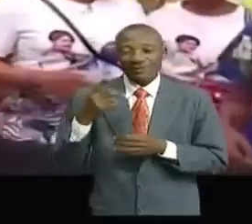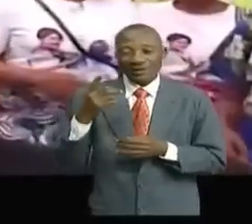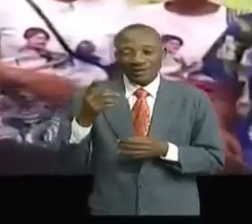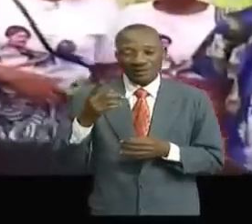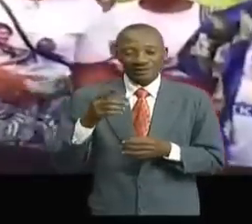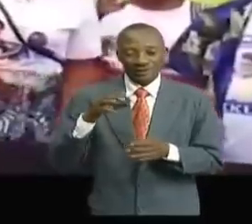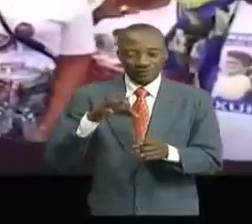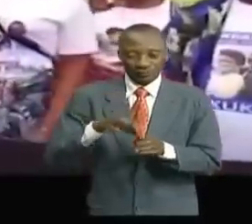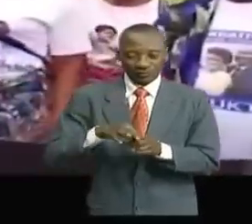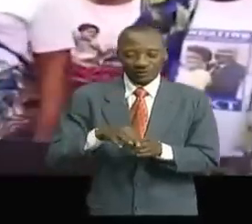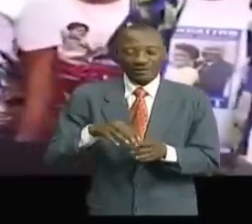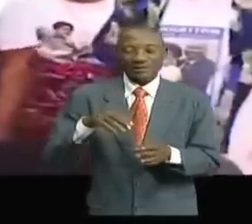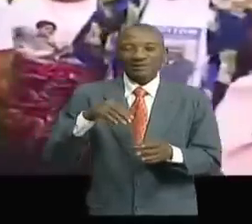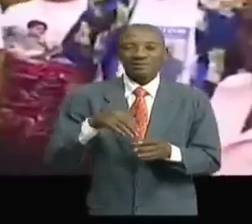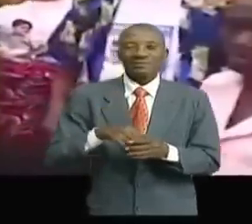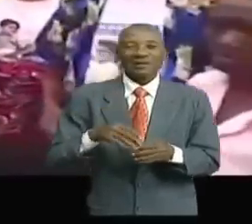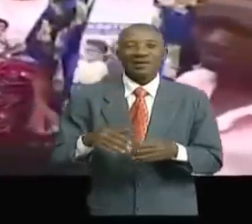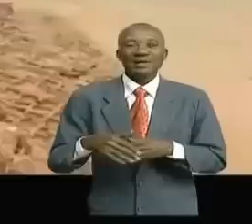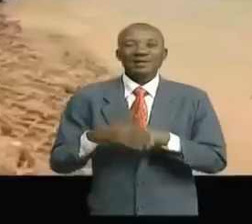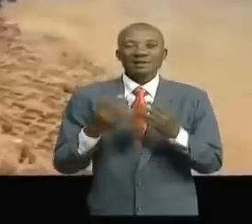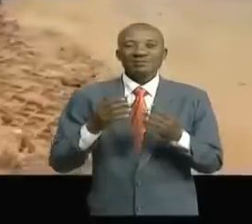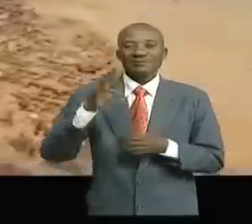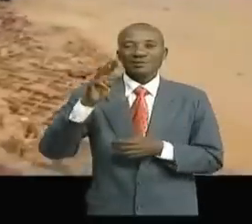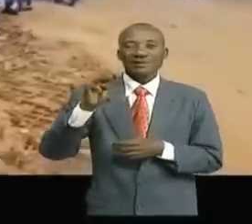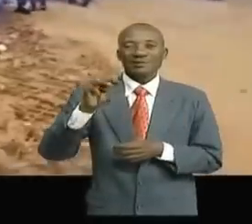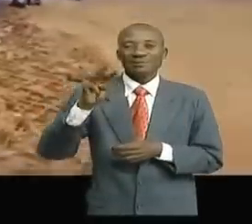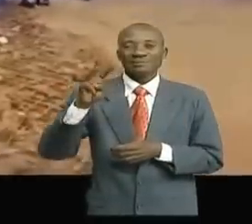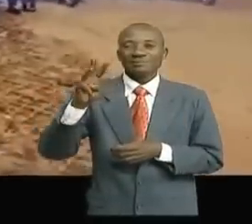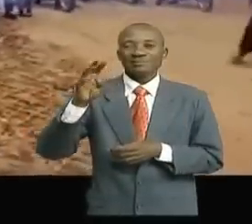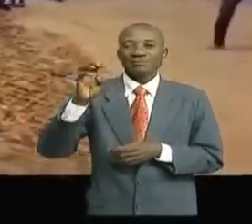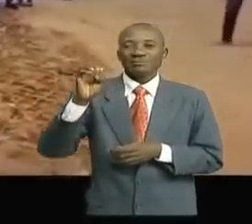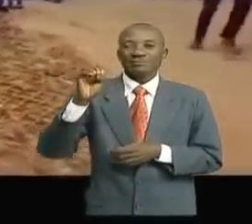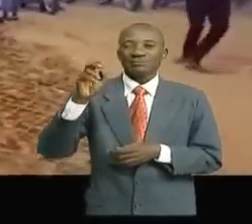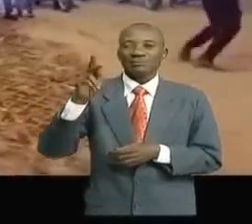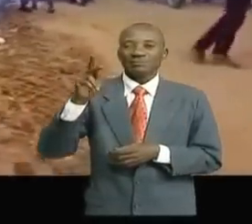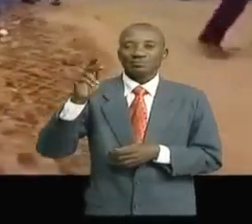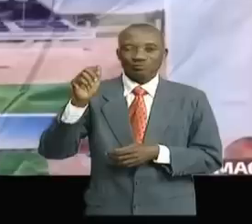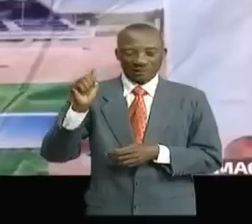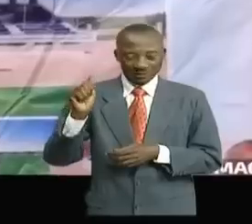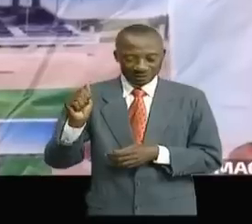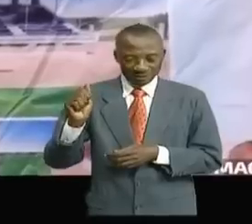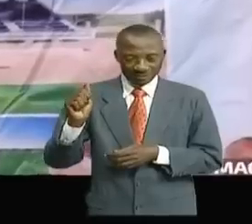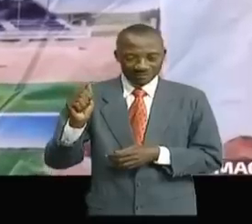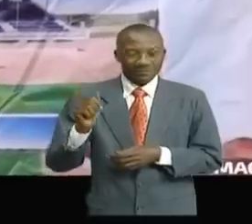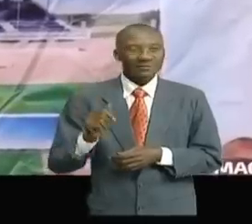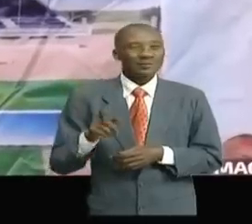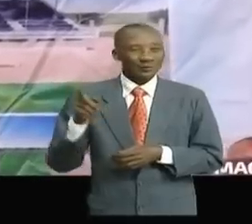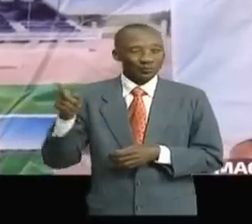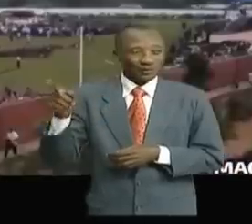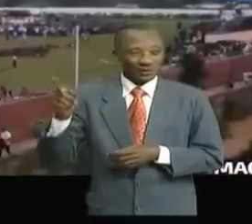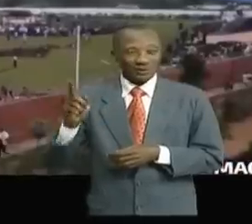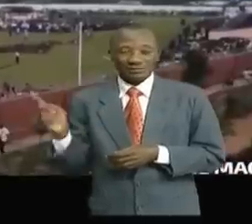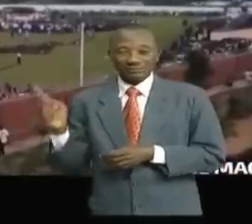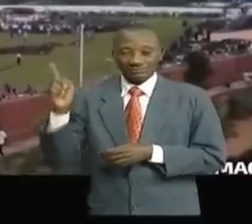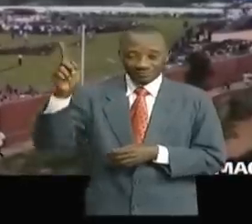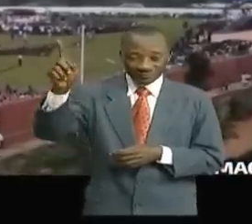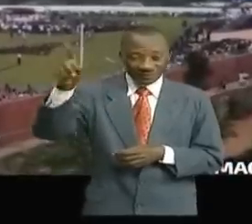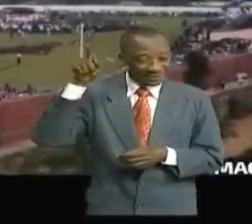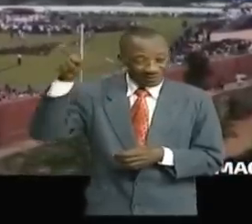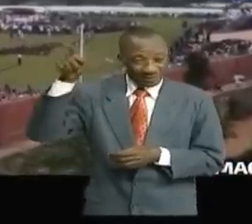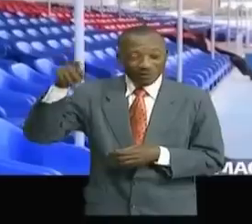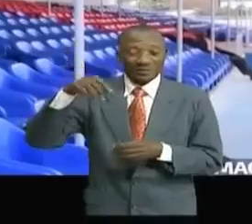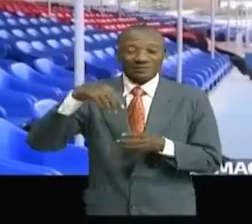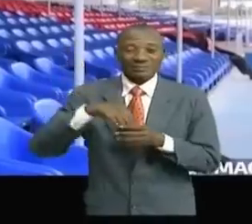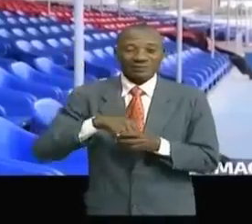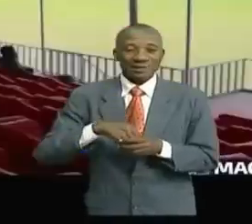promis à la population de cette contrée la réhabilitation de l'aérodrome de Mweka lors de l'inauguration du stade municipal à la dimension olympique construit